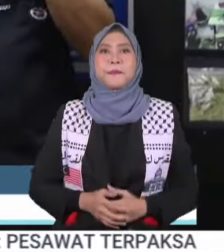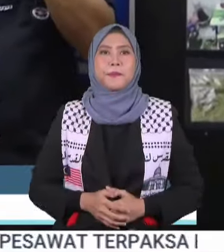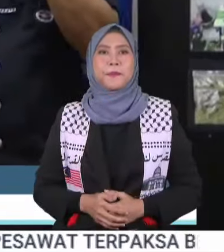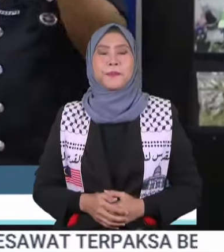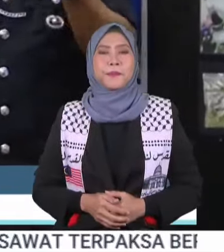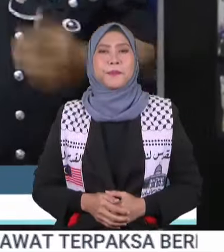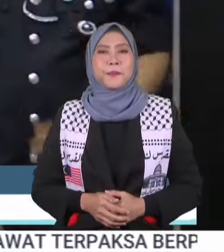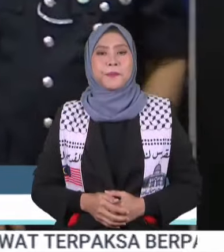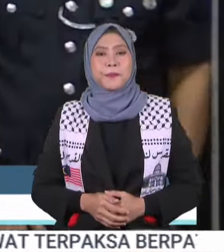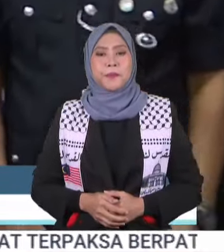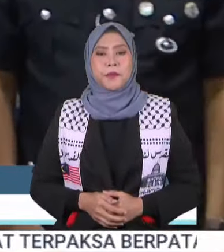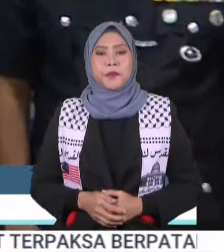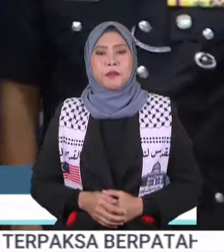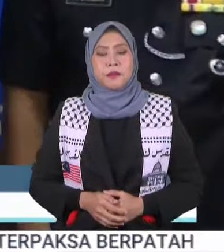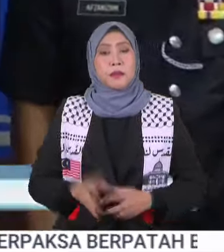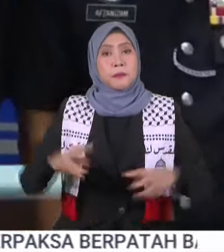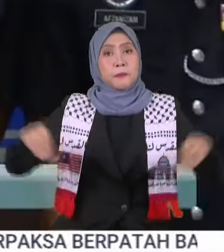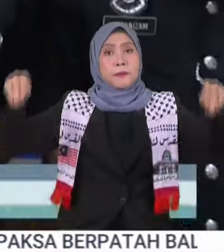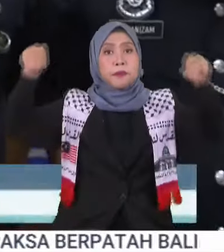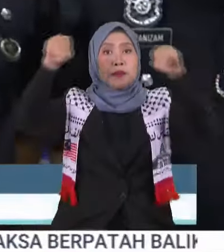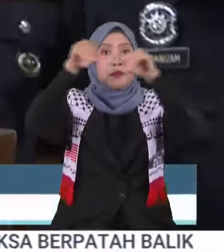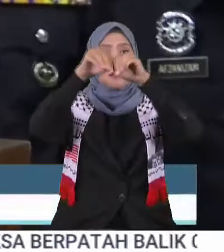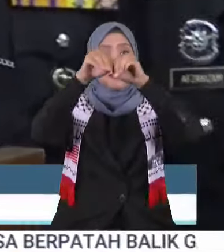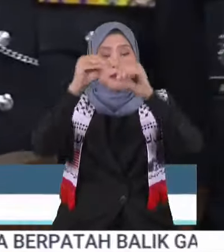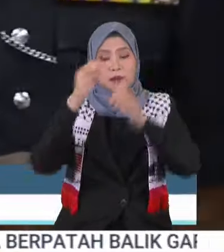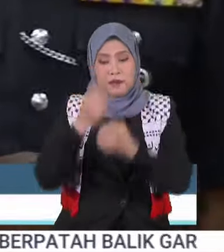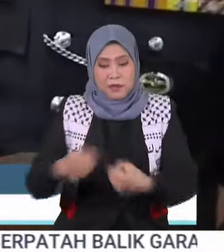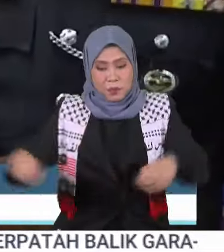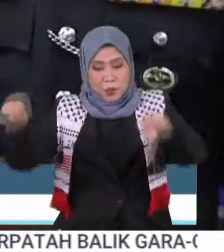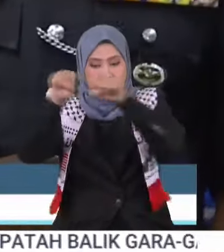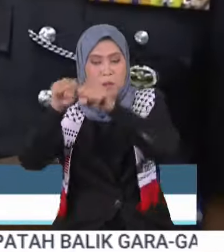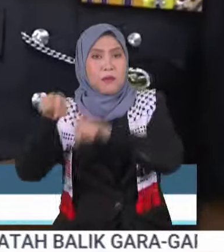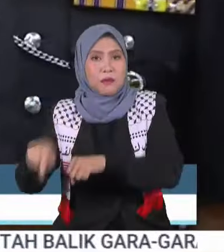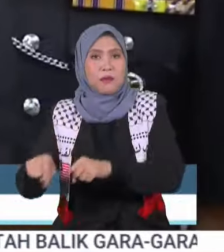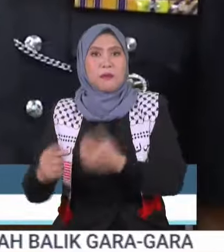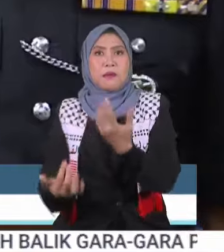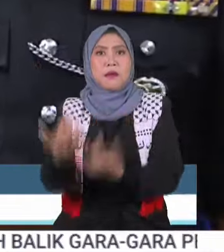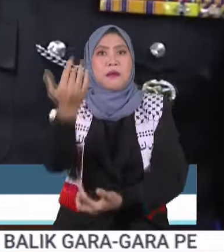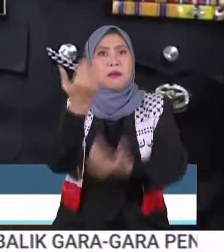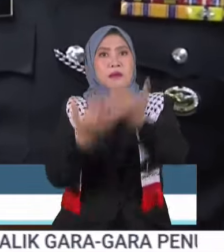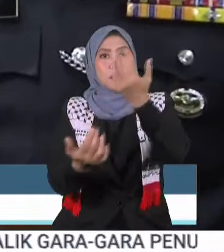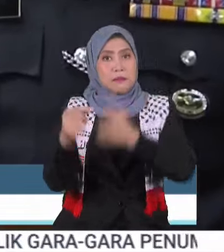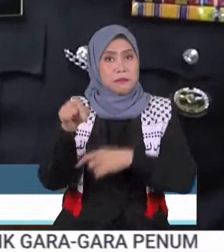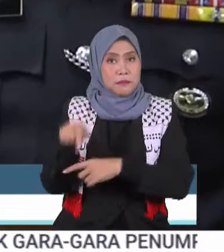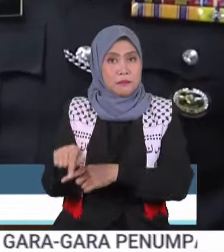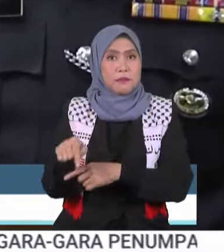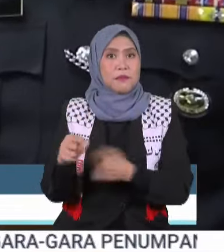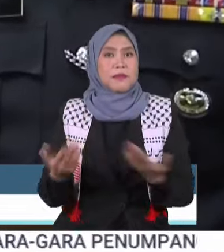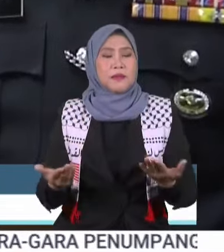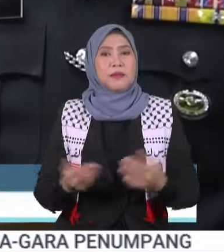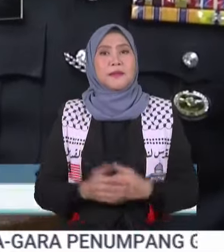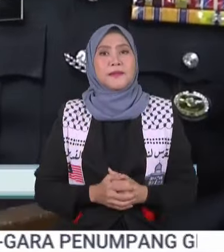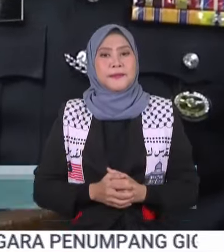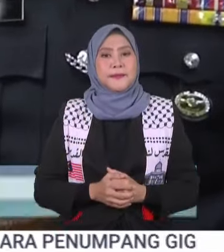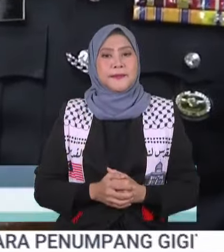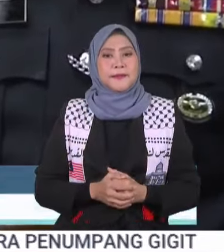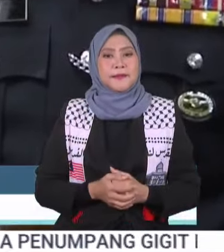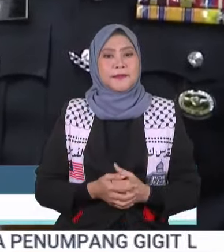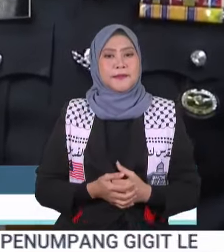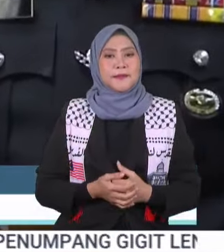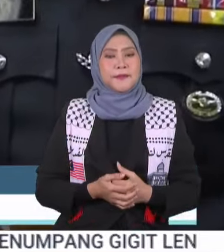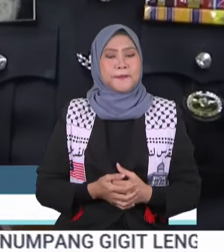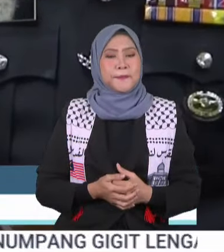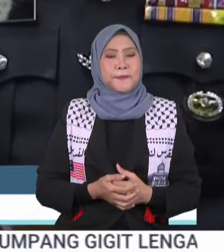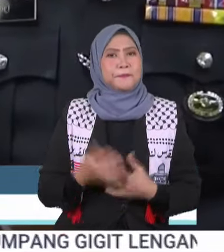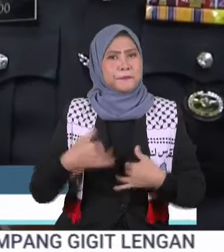terdekat kes masjid yang surau yang terbakar kita dapati masih lagi